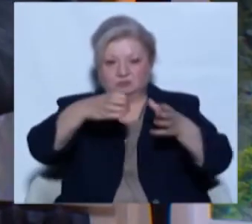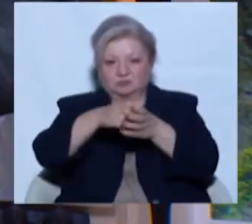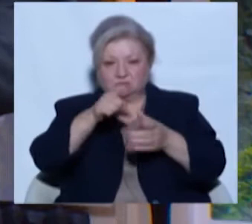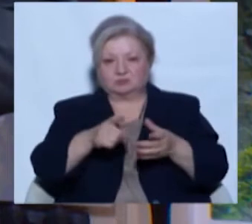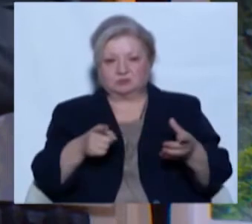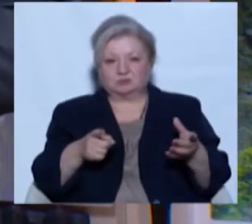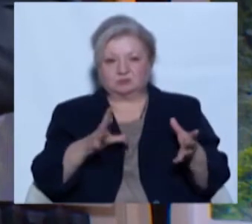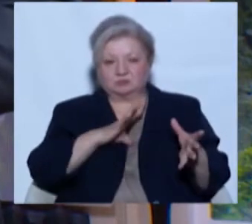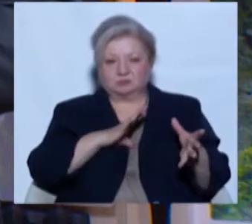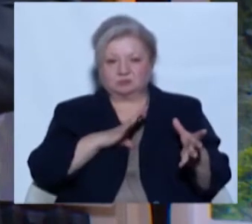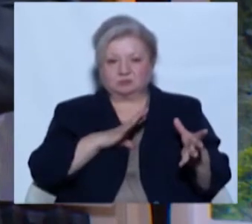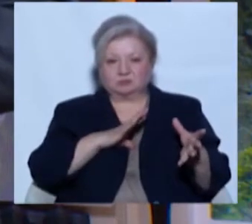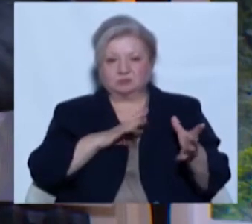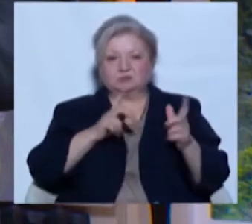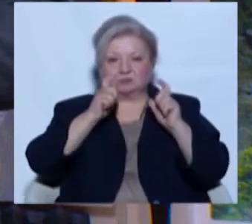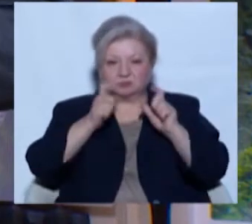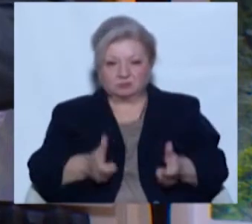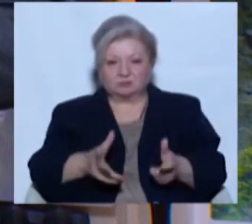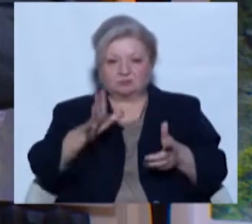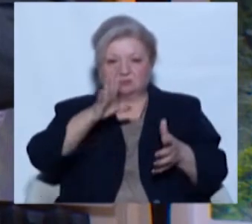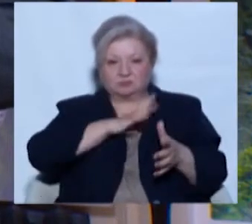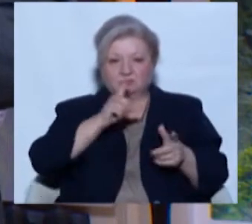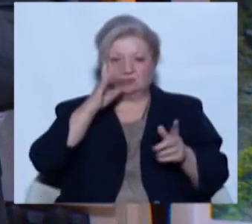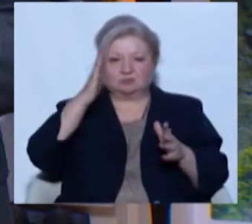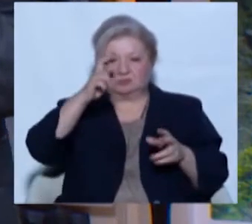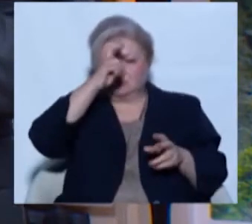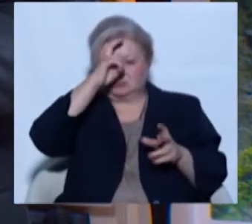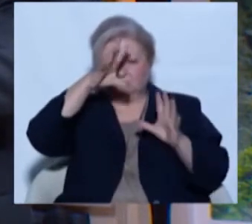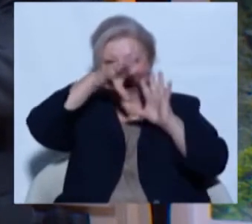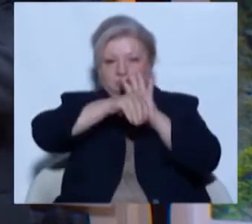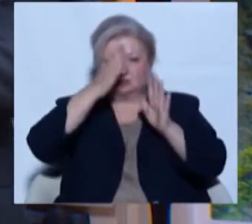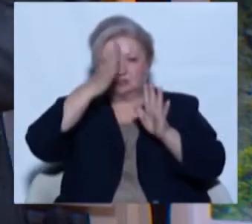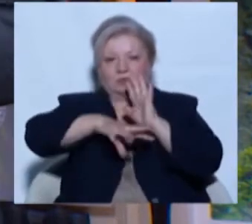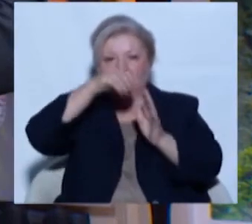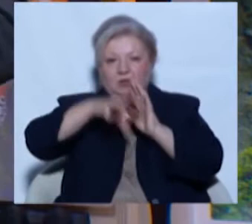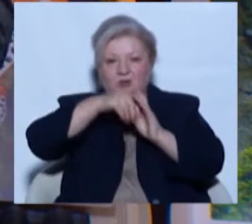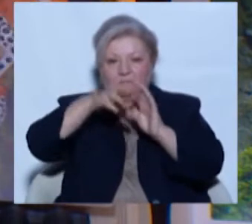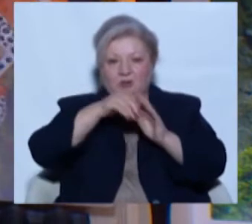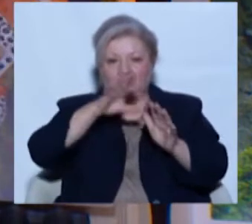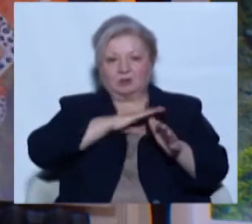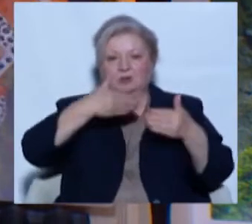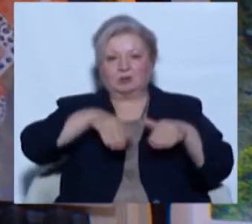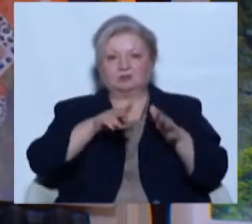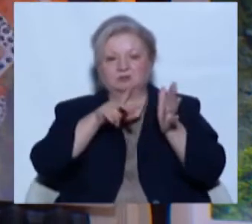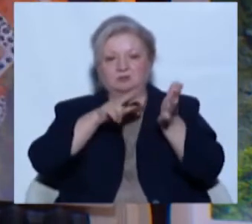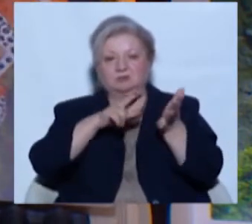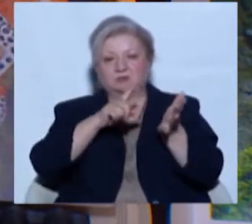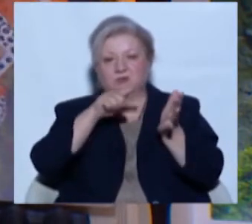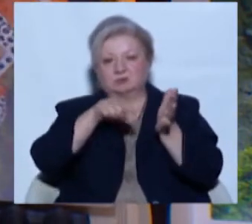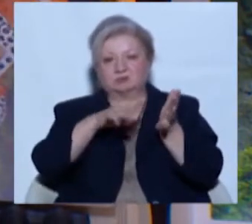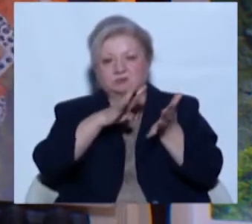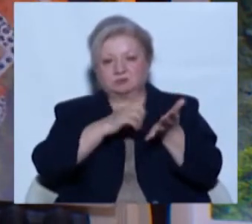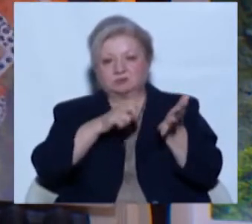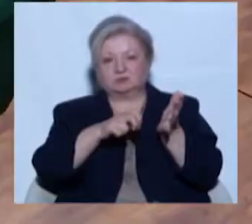რომ ხელისუფლებაში მოხდებოდა არჩევნები და ჩამოყალიბდა 1989